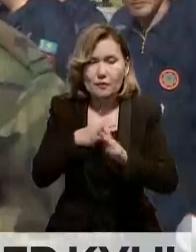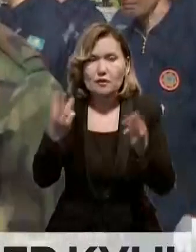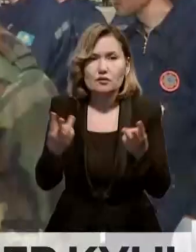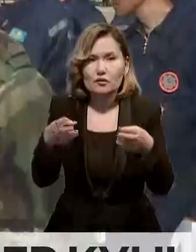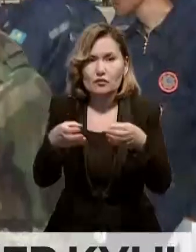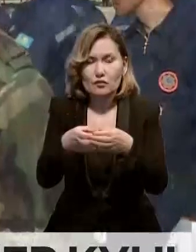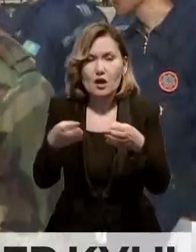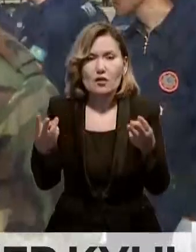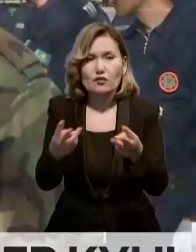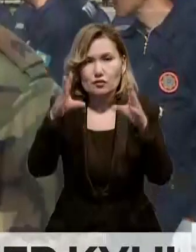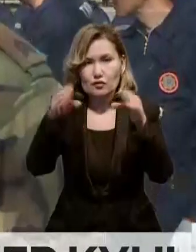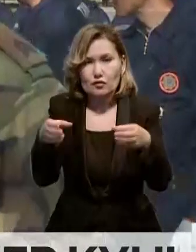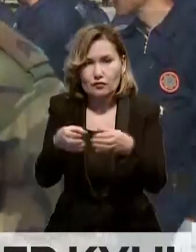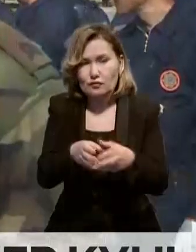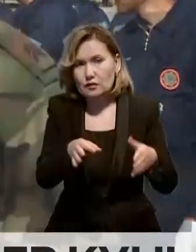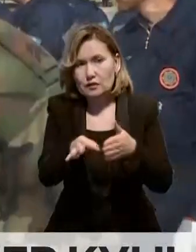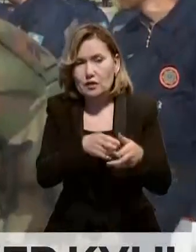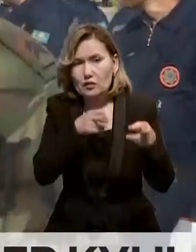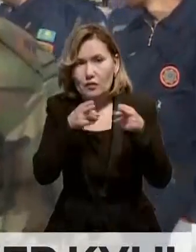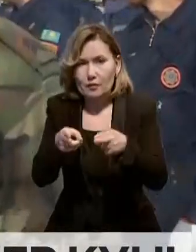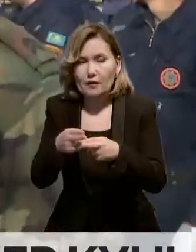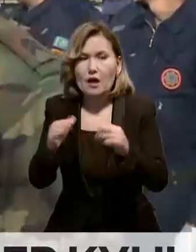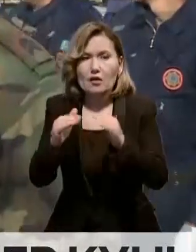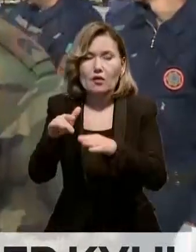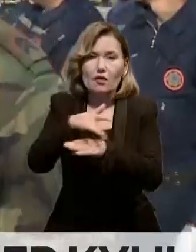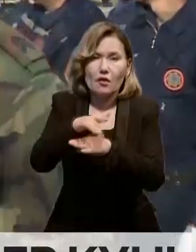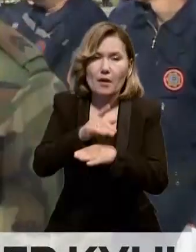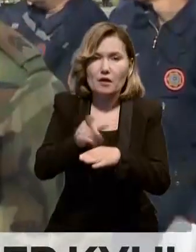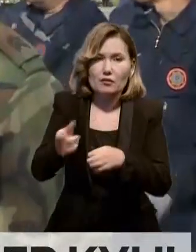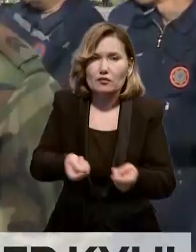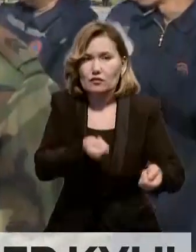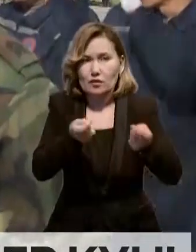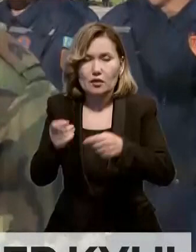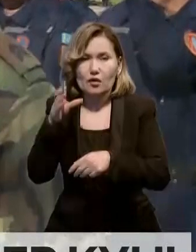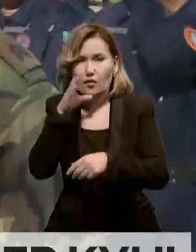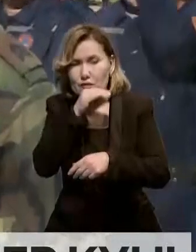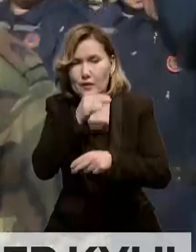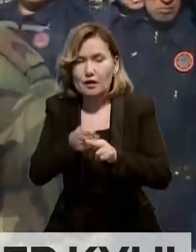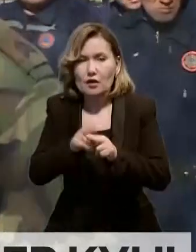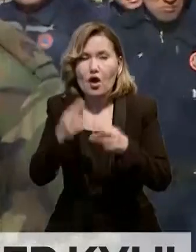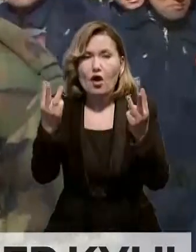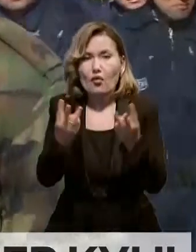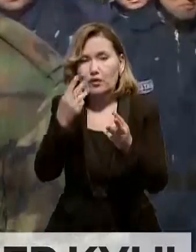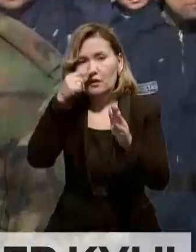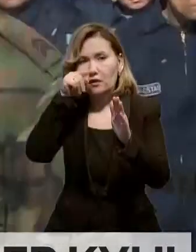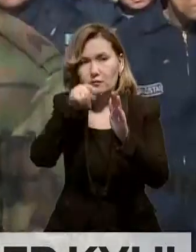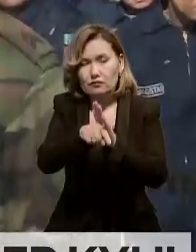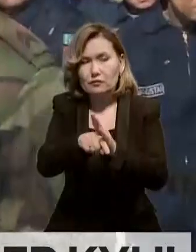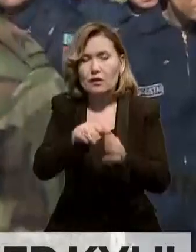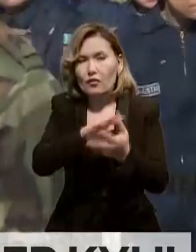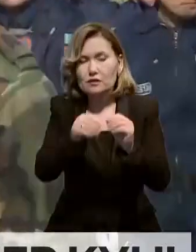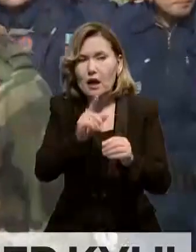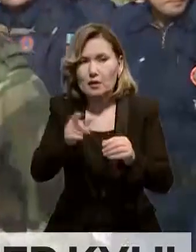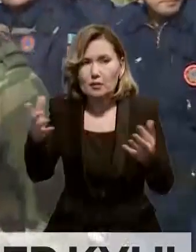қосылыңдар деген, аппаратқа қосылып, адамдар шығарыңдар деді. Біз сразу сол жанып жатқан оттың ішіне кіріп, жан адамдарды